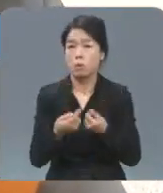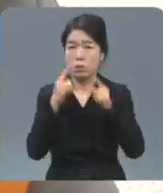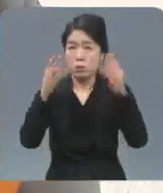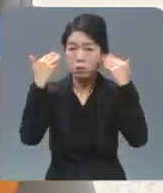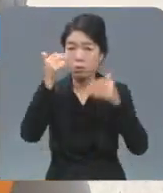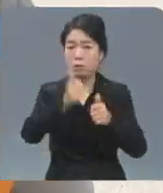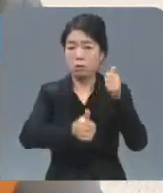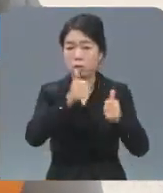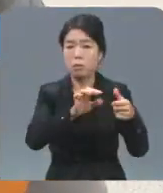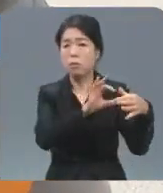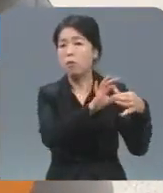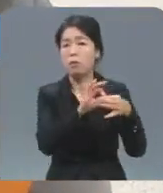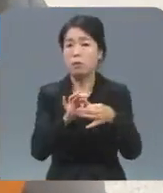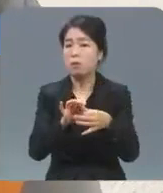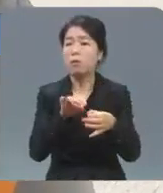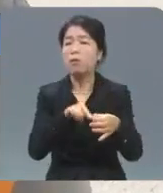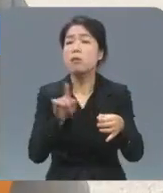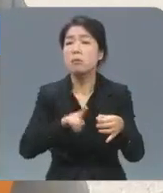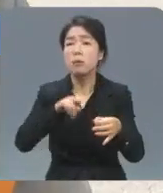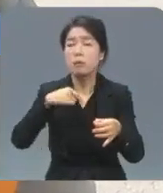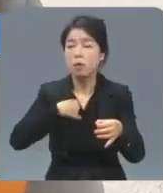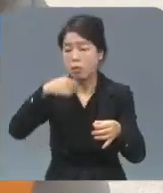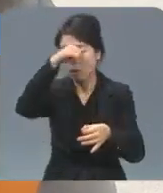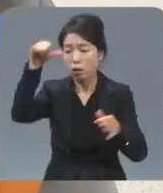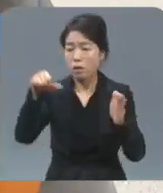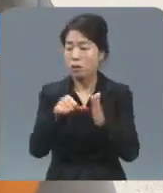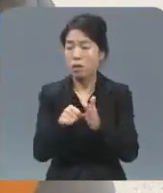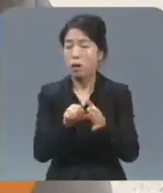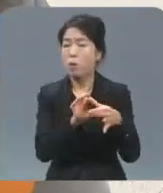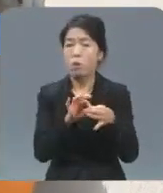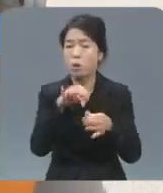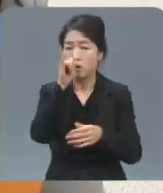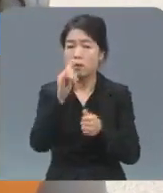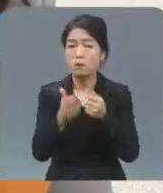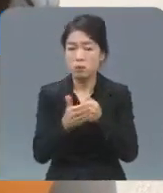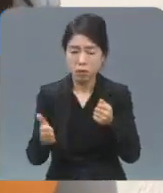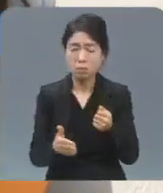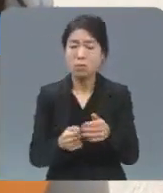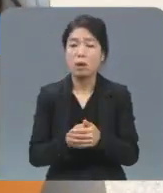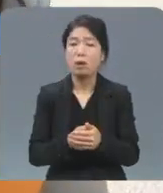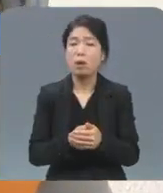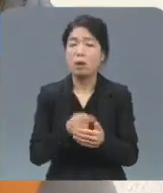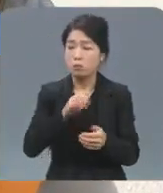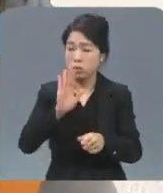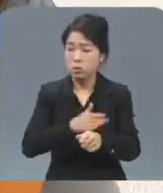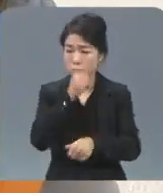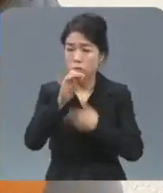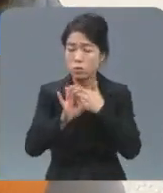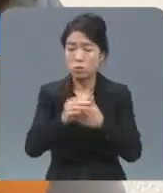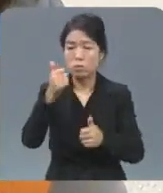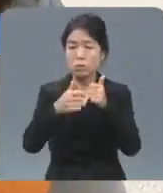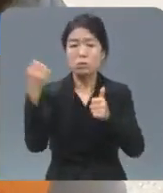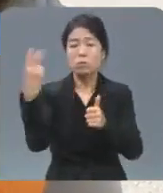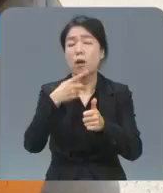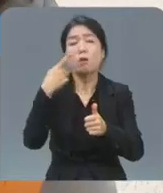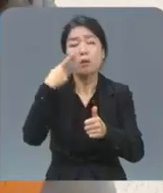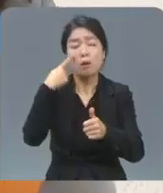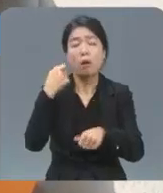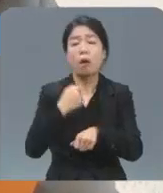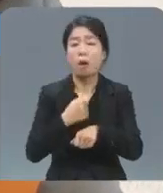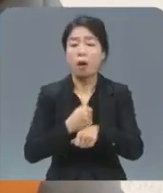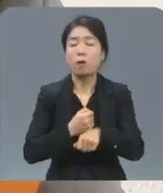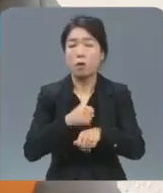이제 대학 입시라는 게 인생이랑 직결이 되는 문제일 수도 있으니까 문제가 되면 재시험도 다시